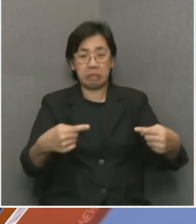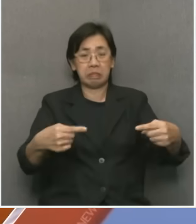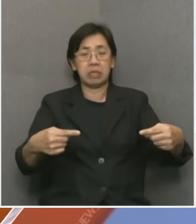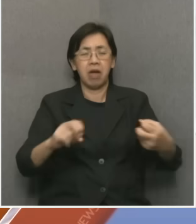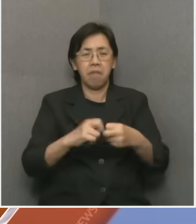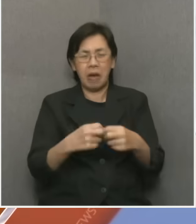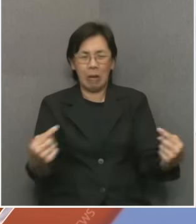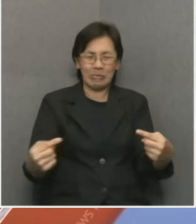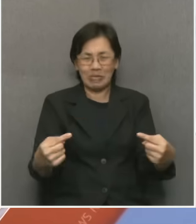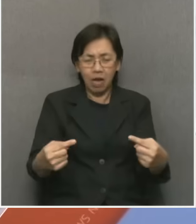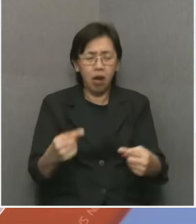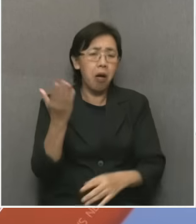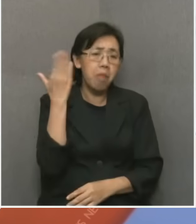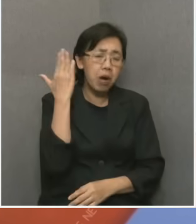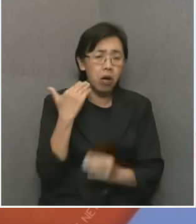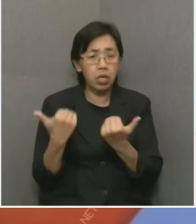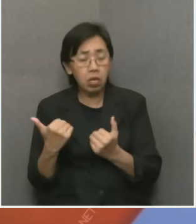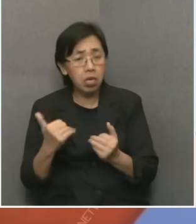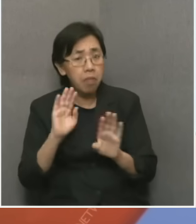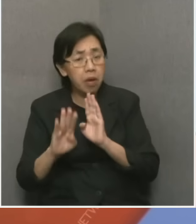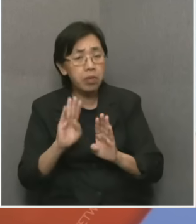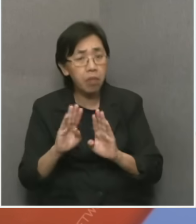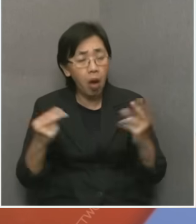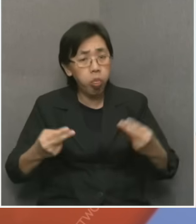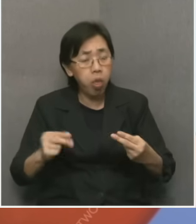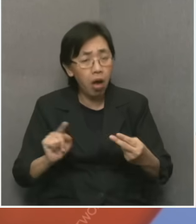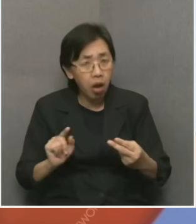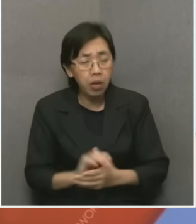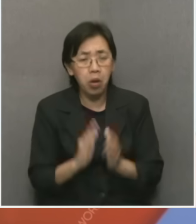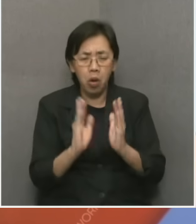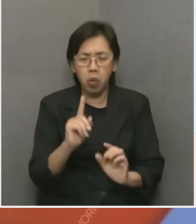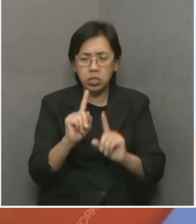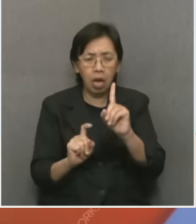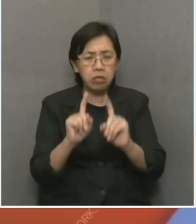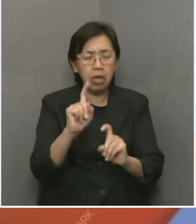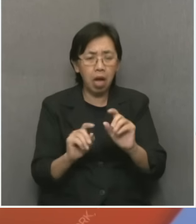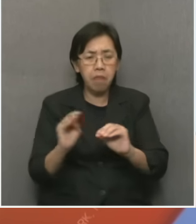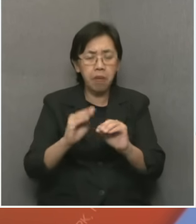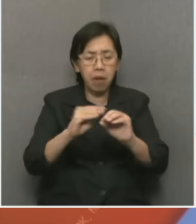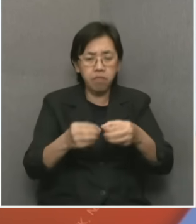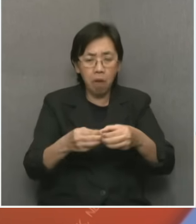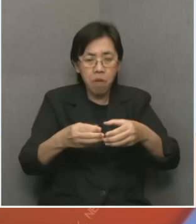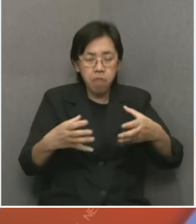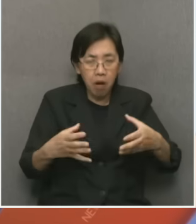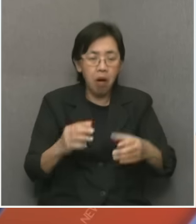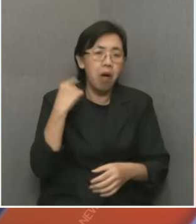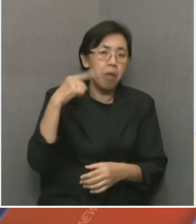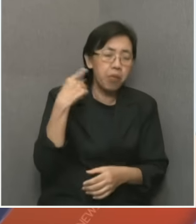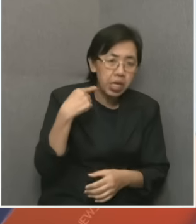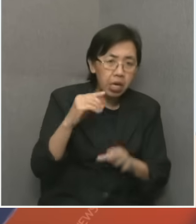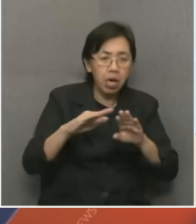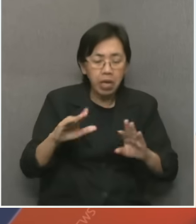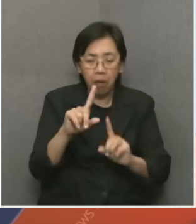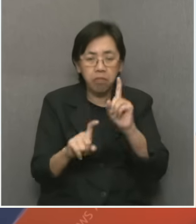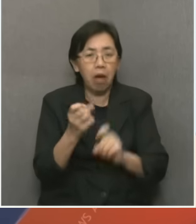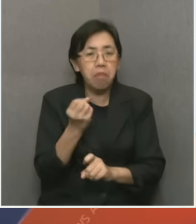การณ์ที่เคยเกิดขึ้นในอดีตนะคะคือมาจนถึงปัจจุบันนี้เราเห็นจำนวนของผู้เสียชีวิตเพิ่มมากขึ้นเรื่อยๆแล้วก็เป็นทั้งผู้หญิงแล้วก็เด็กจำนวนม